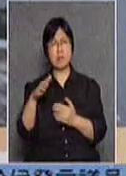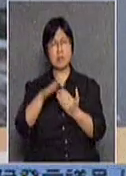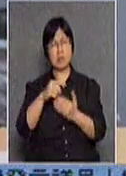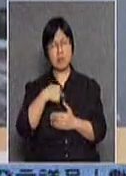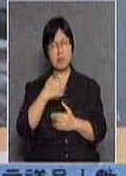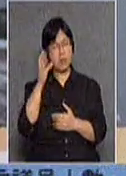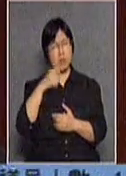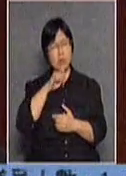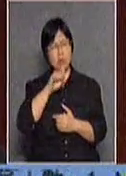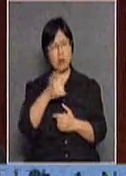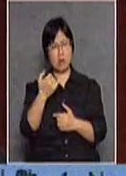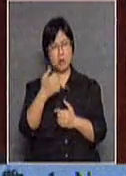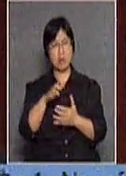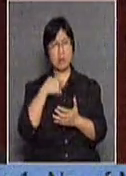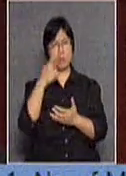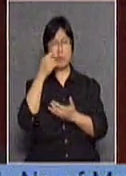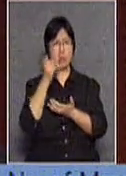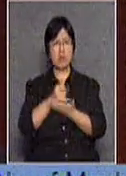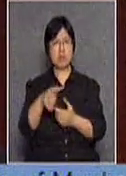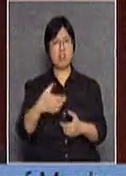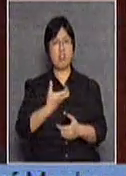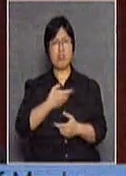先好唔好啊？ 哦，咁我坐低啦，你惡曬啦。